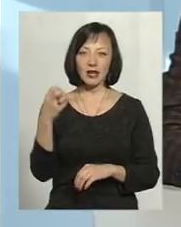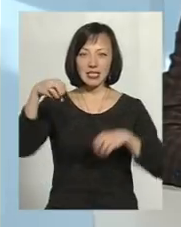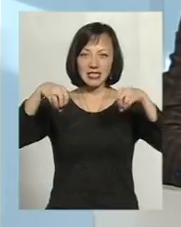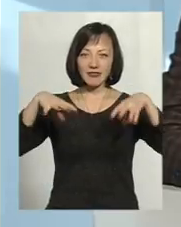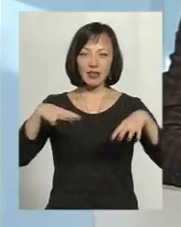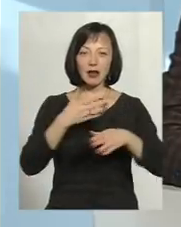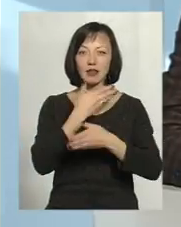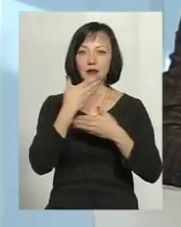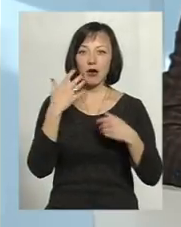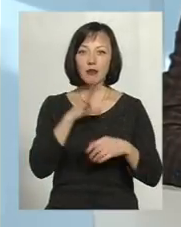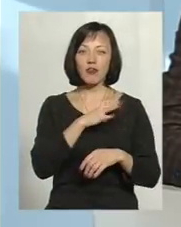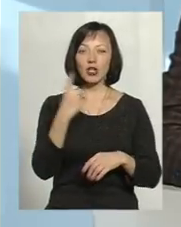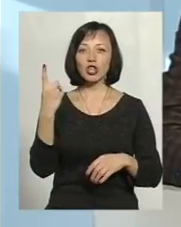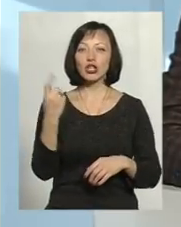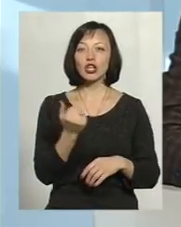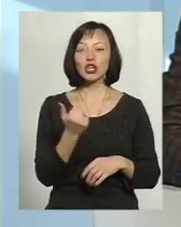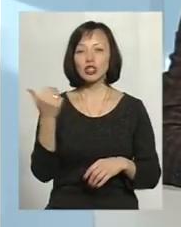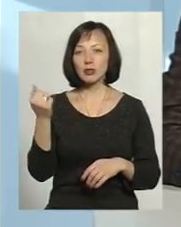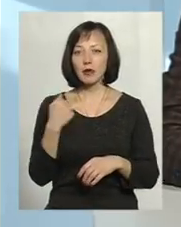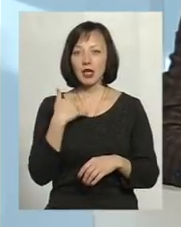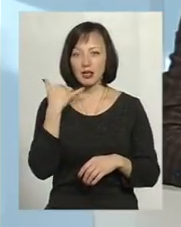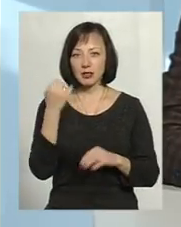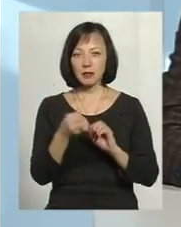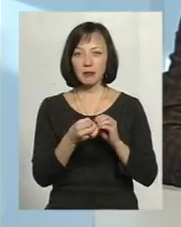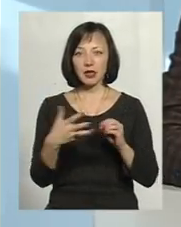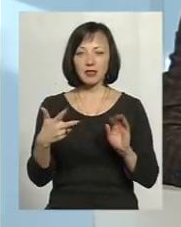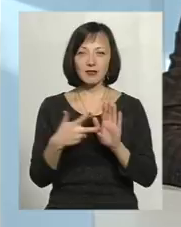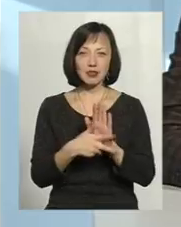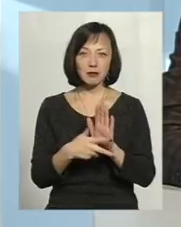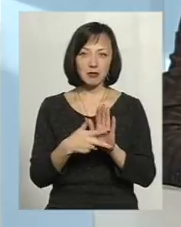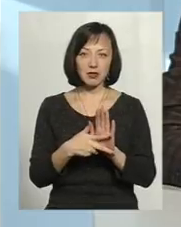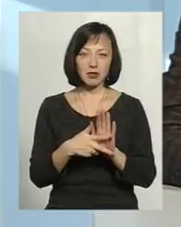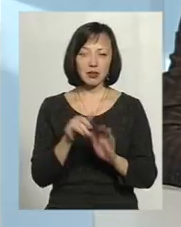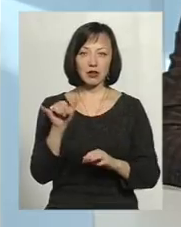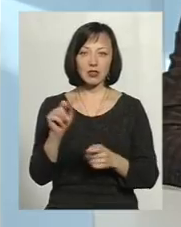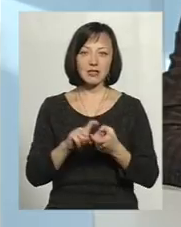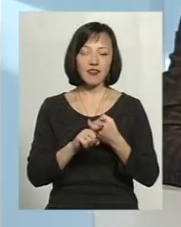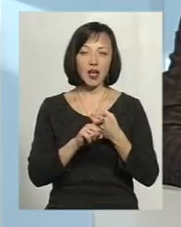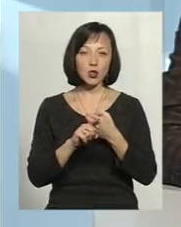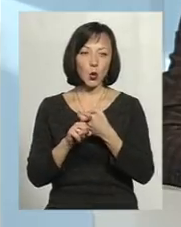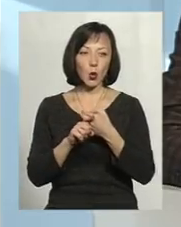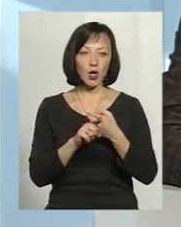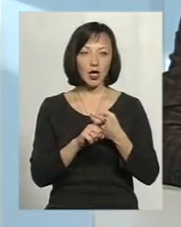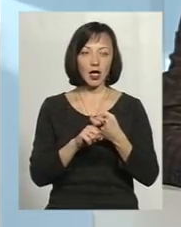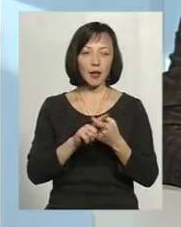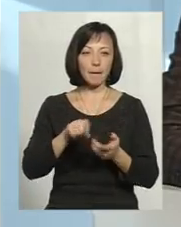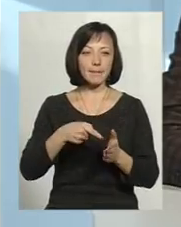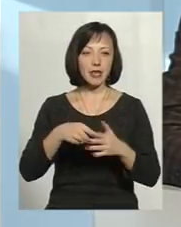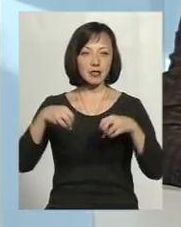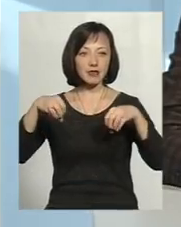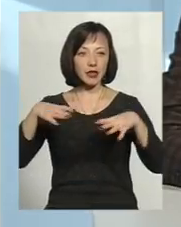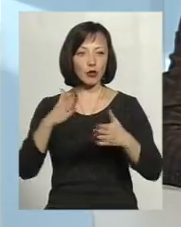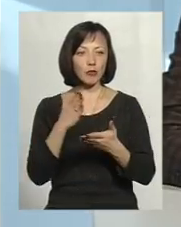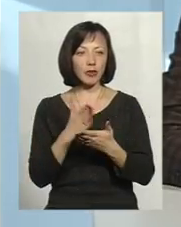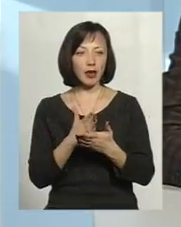буває тижнями. Коли я дзвоню на 1580, в них зв'язок з міськ світлом є.